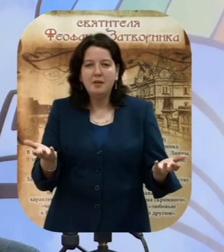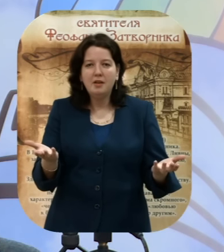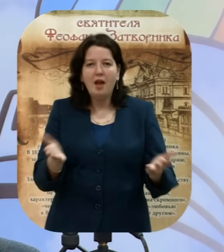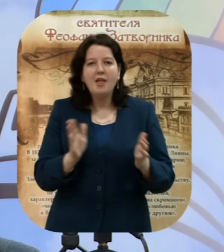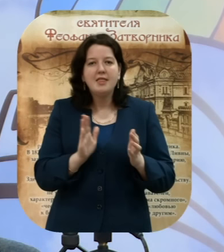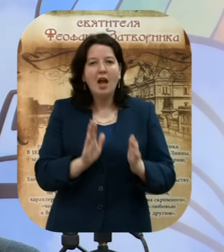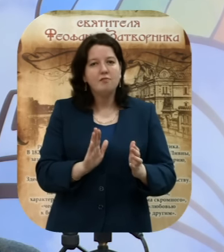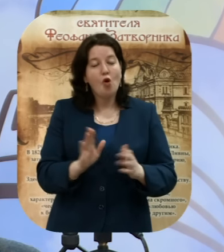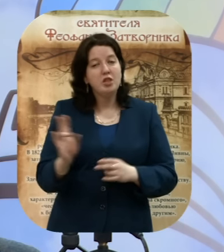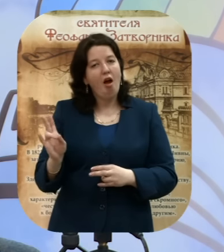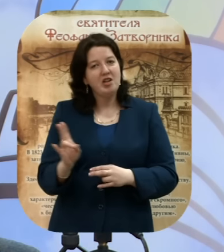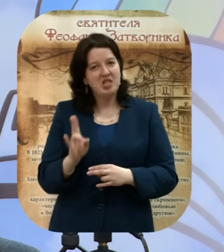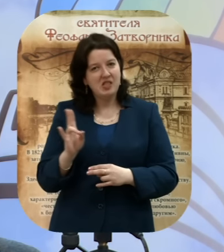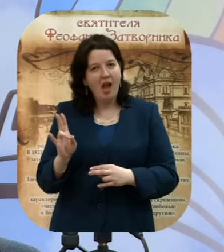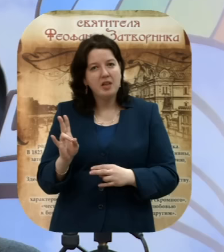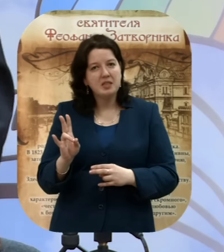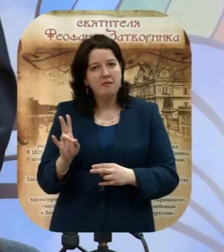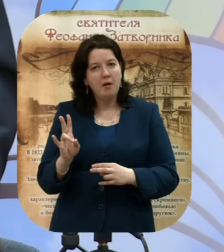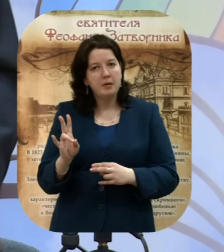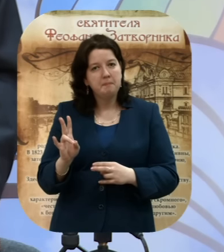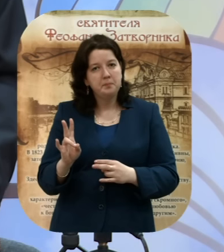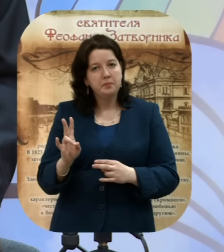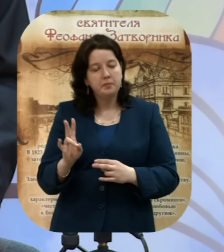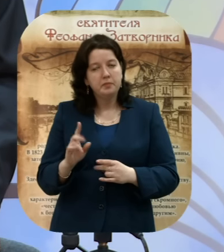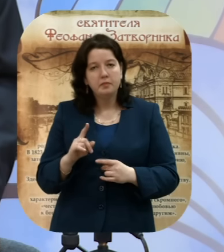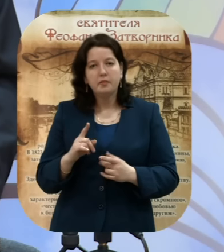Так вот, христианство утверждает,